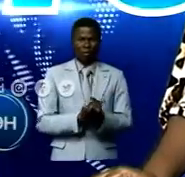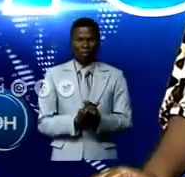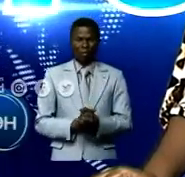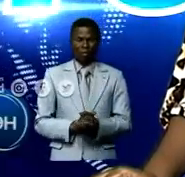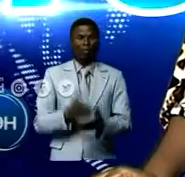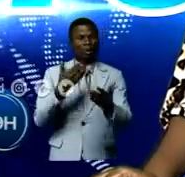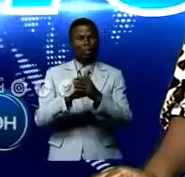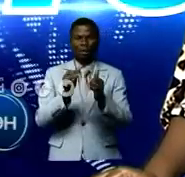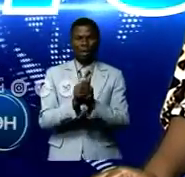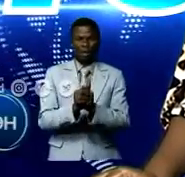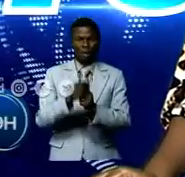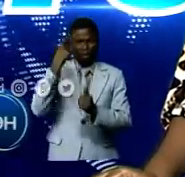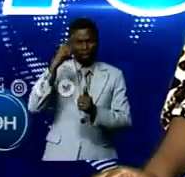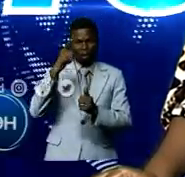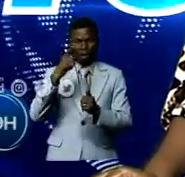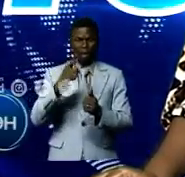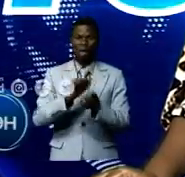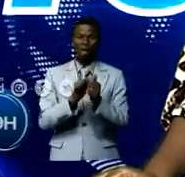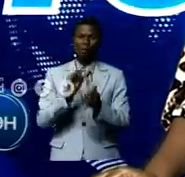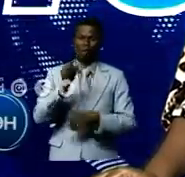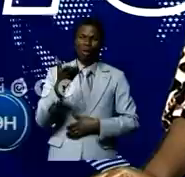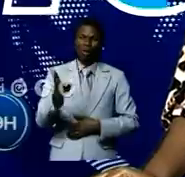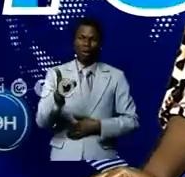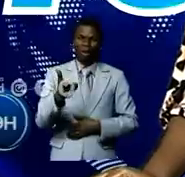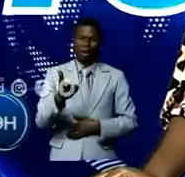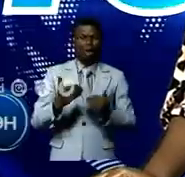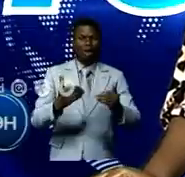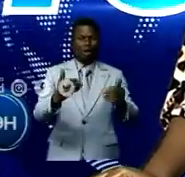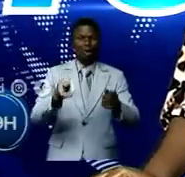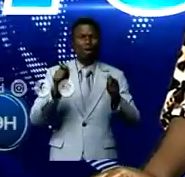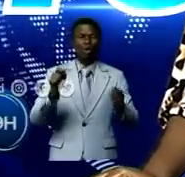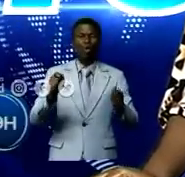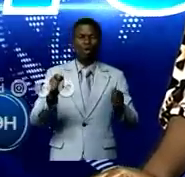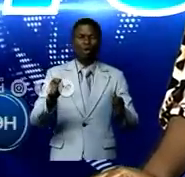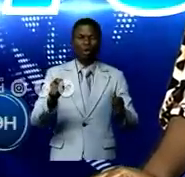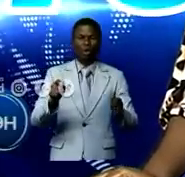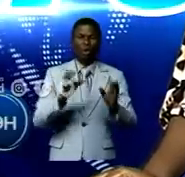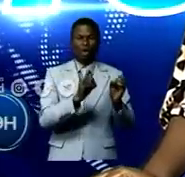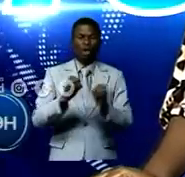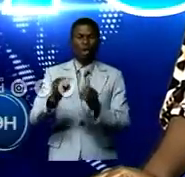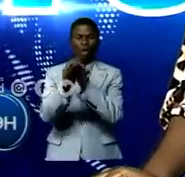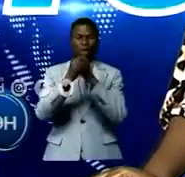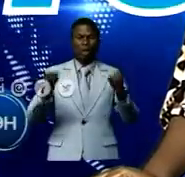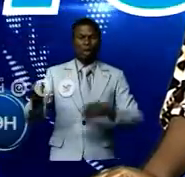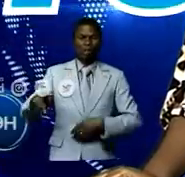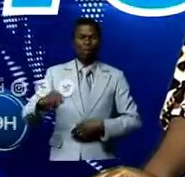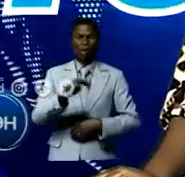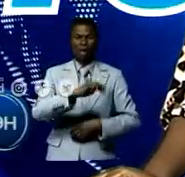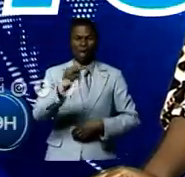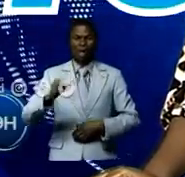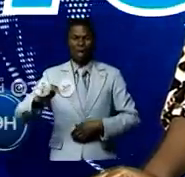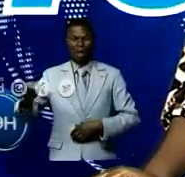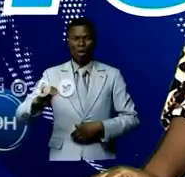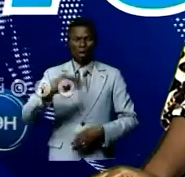Toutes nos excuses pour ce petit désagrément. Poursuivons avec l'actualité. L'organe délibérant de la province du Maniema a procédé